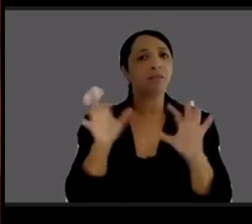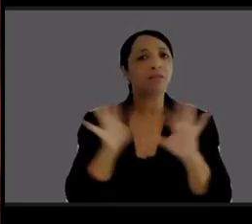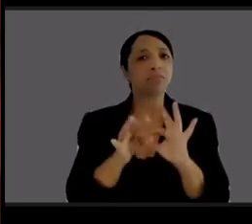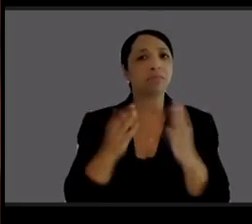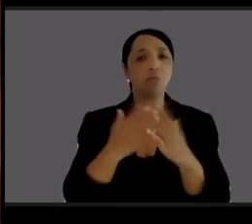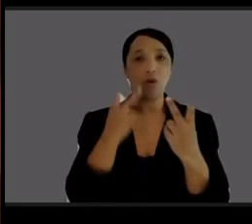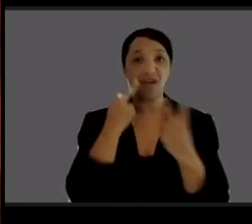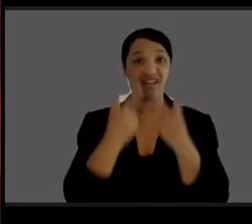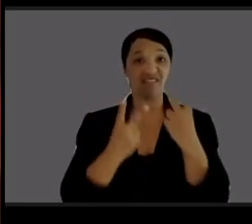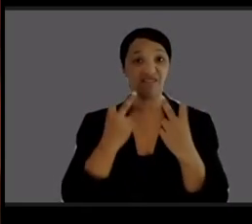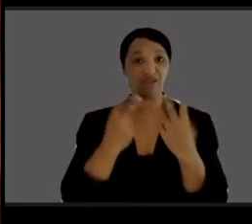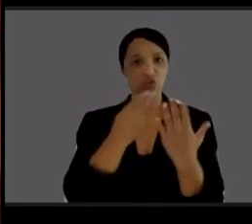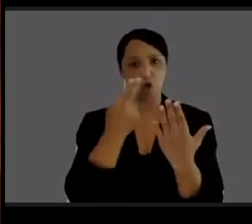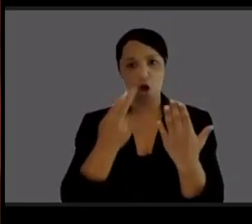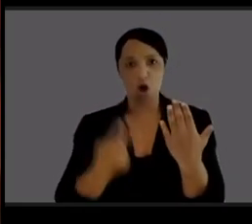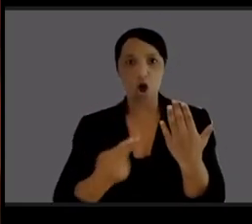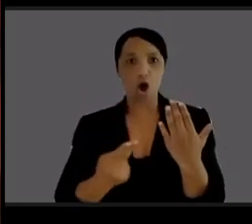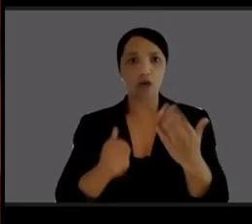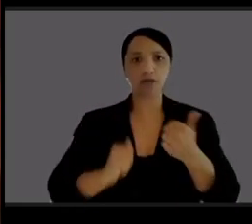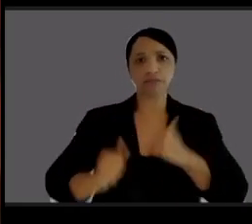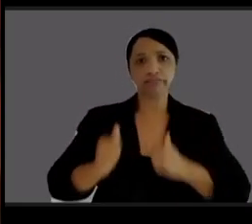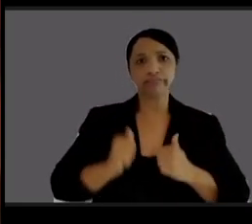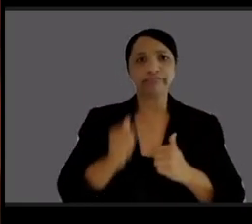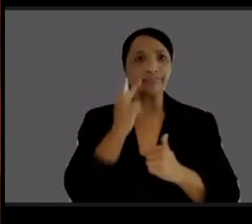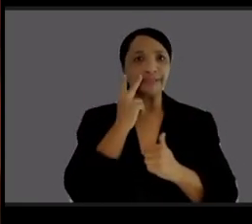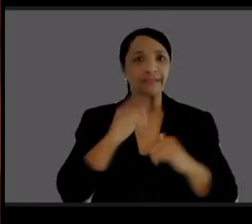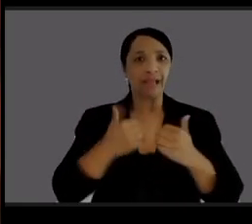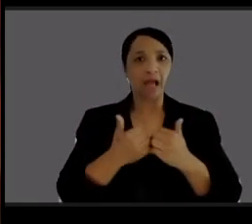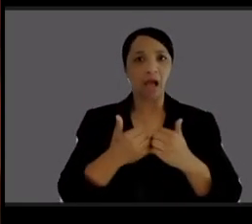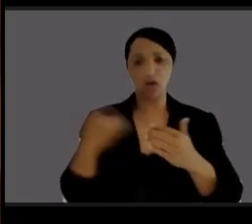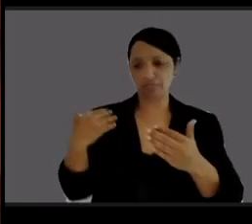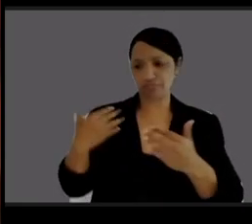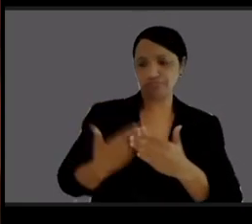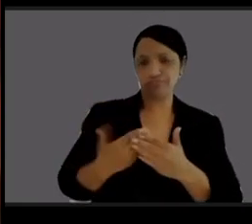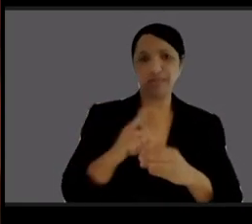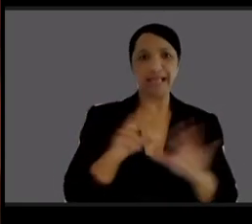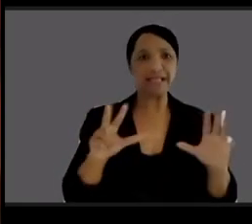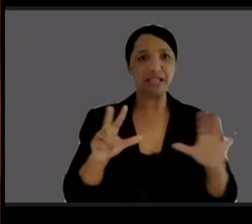original qui est apparu à Kyoto au début de la période Edo.